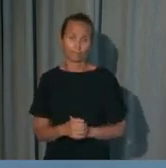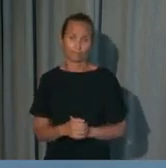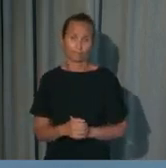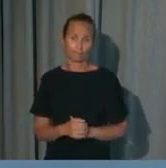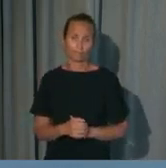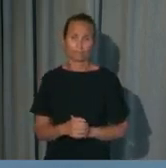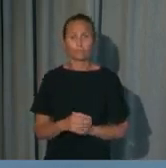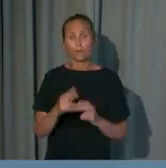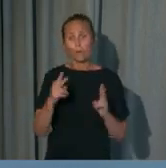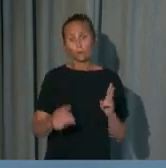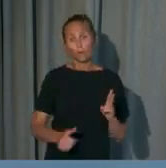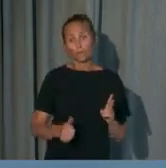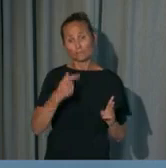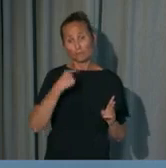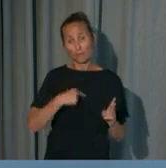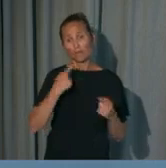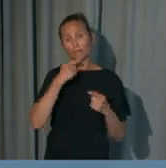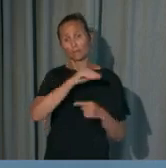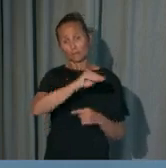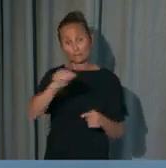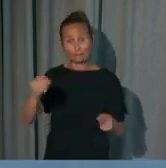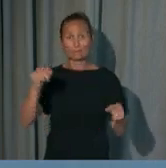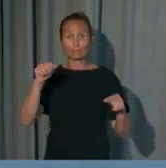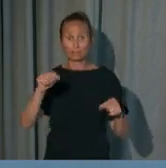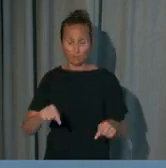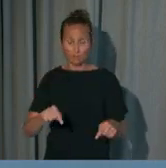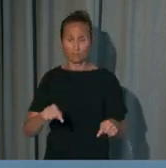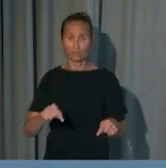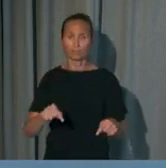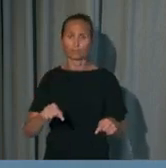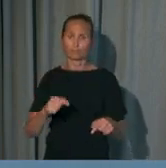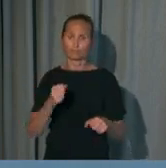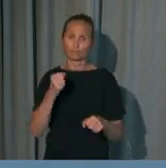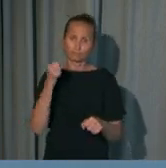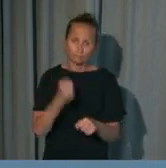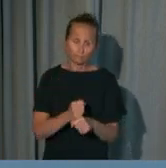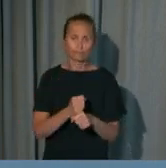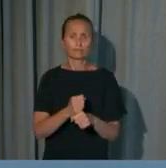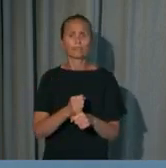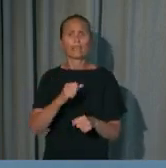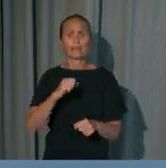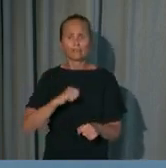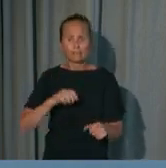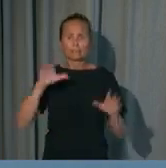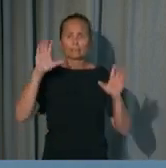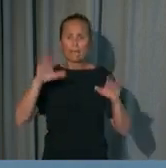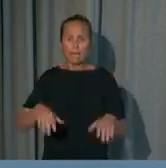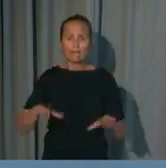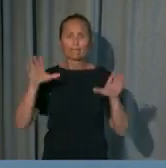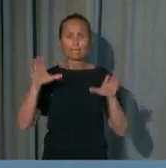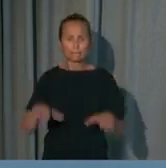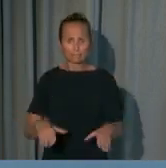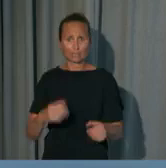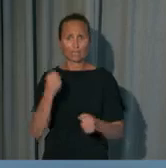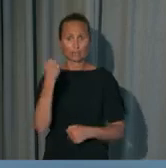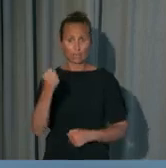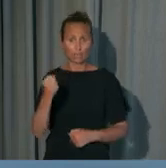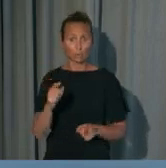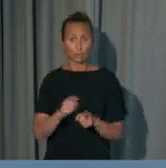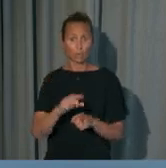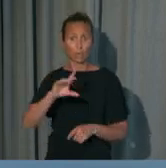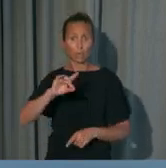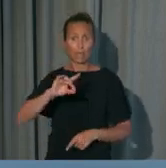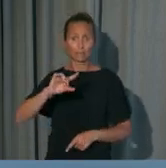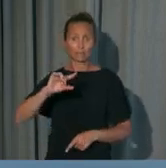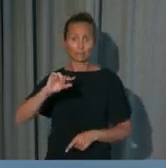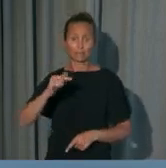Så er det også viktig for meg å si i dag og understreke at dersom dette er islamistisk terror, som PST